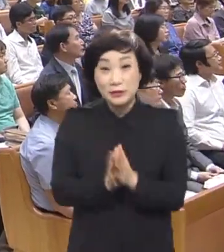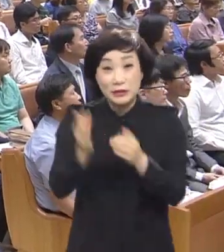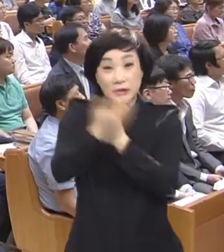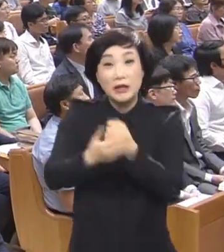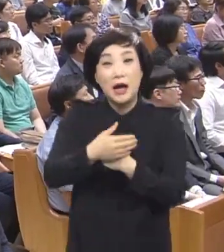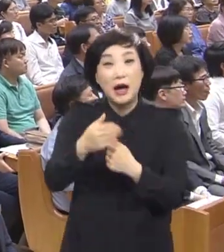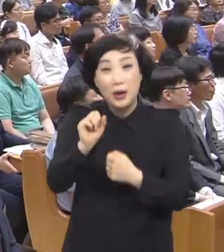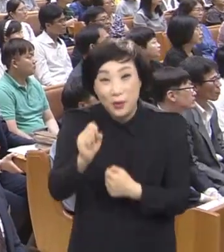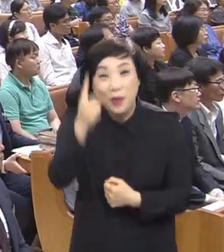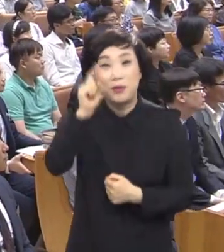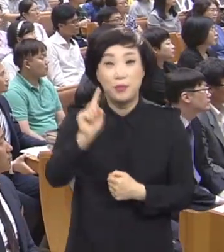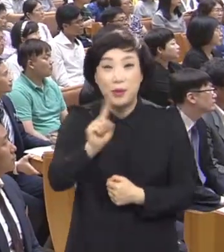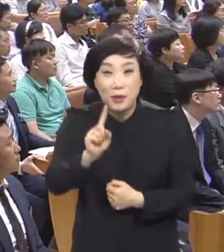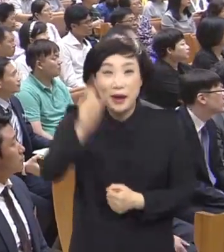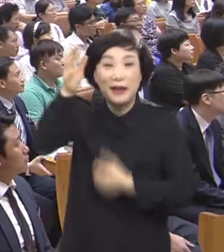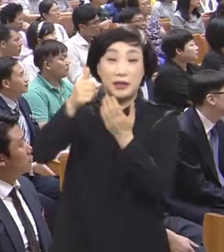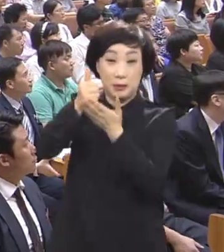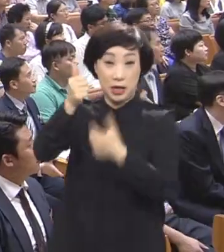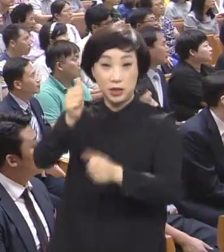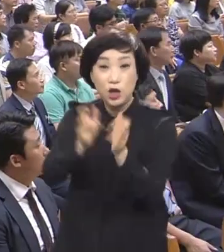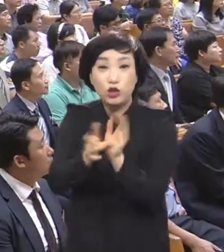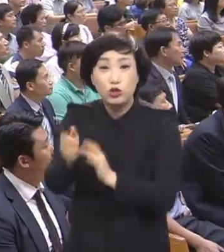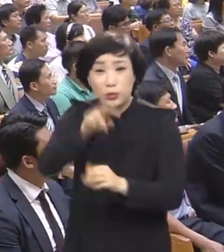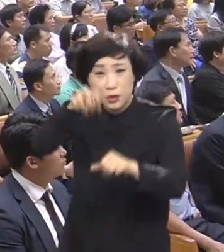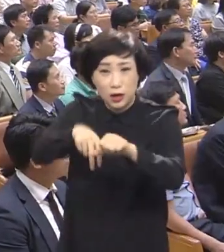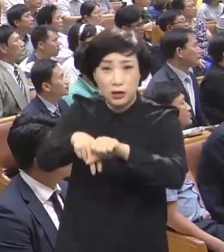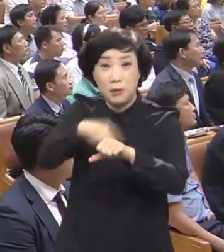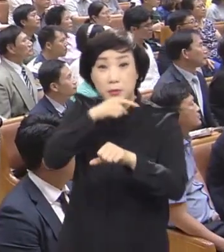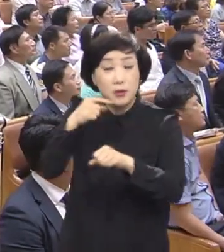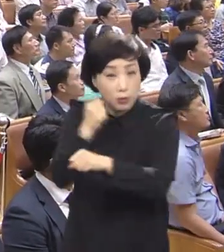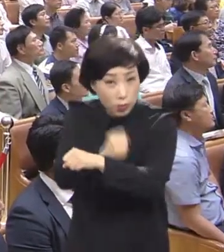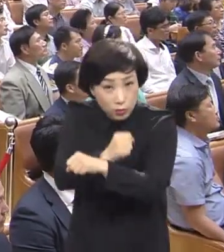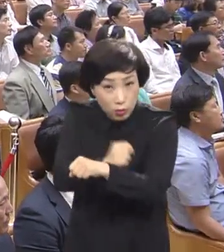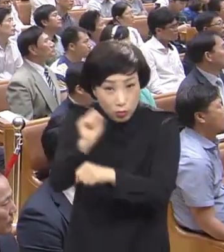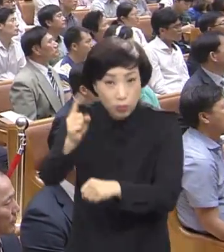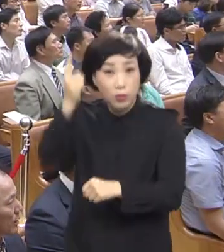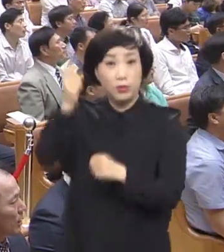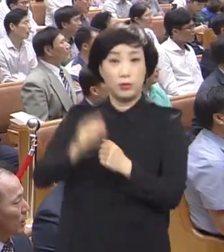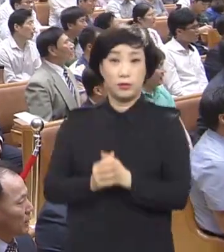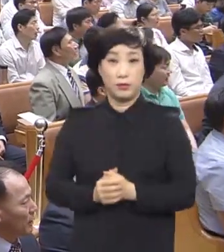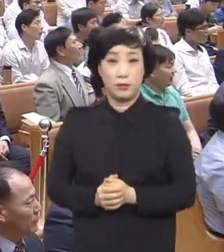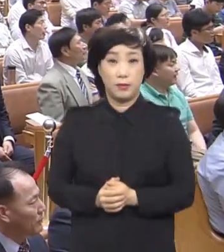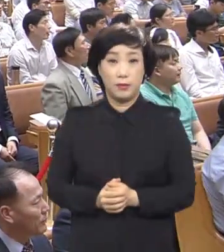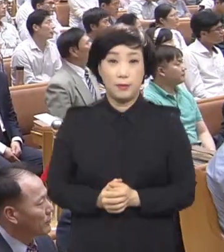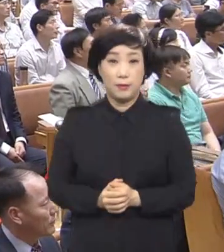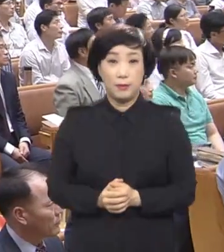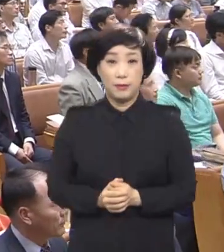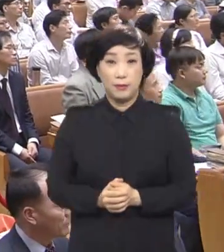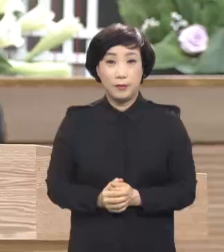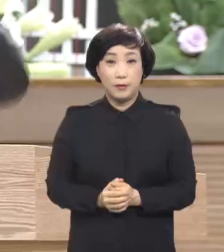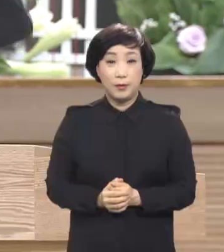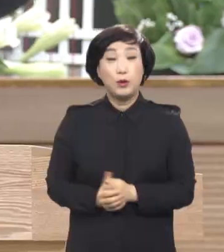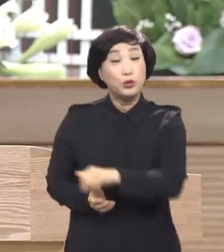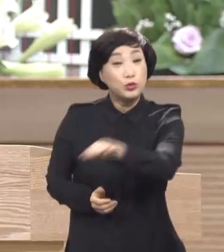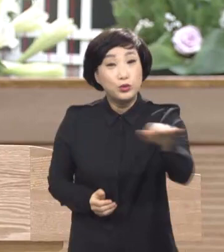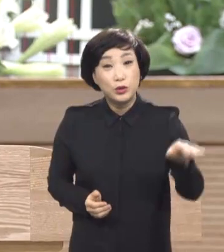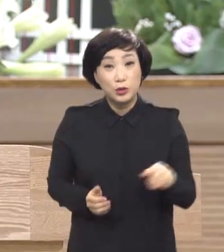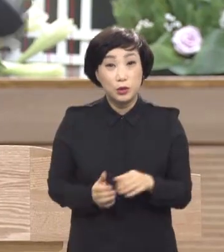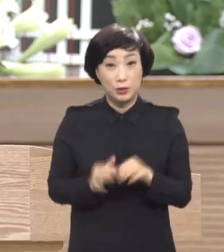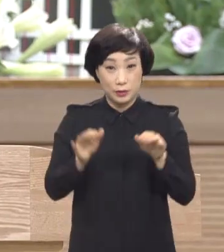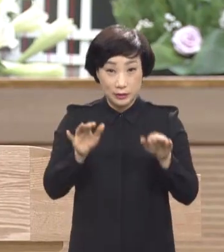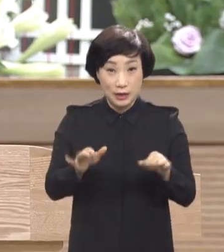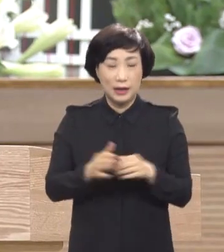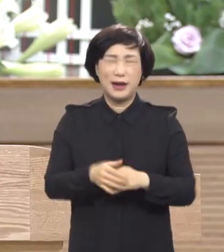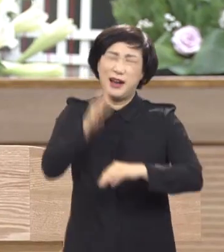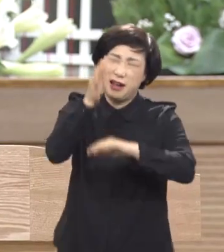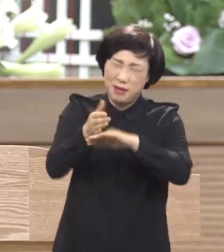무엇으로 되어졌느냐 하나님의 아들의 십자가의 피의 공로로 되어줬으니 우리도 끝없이